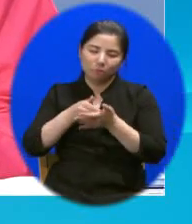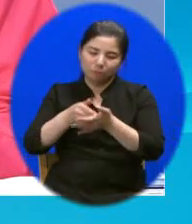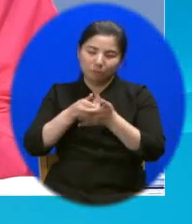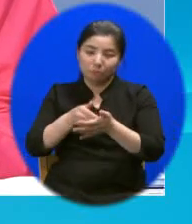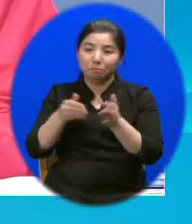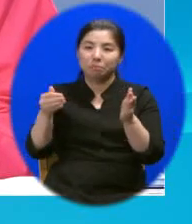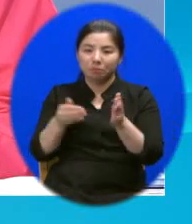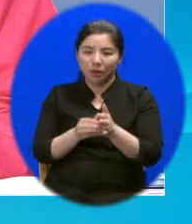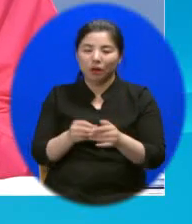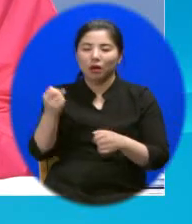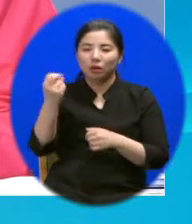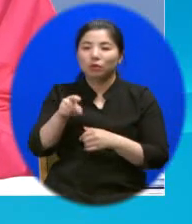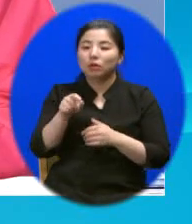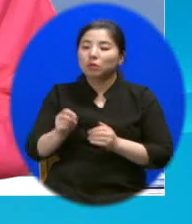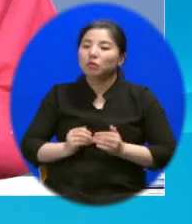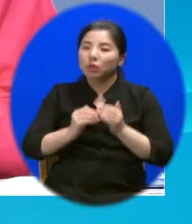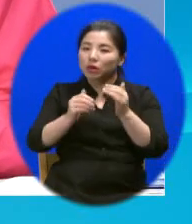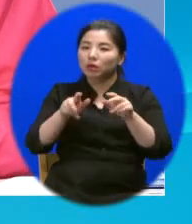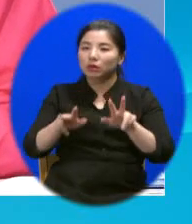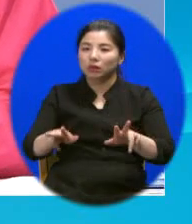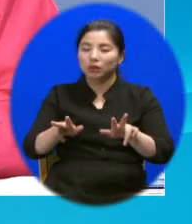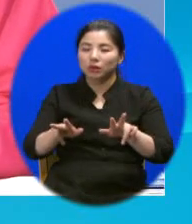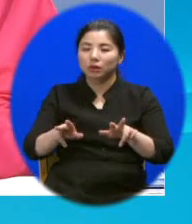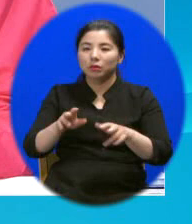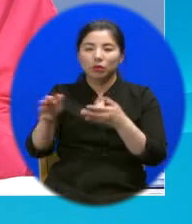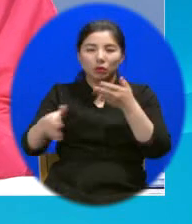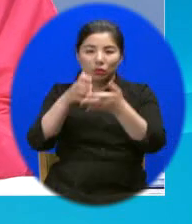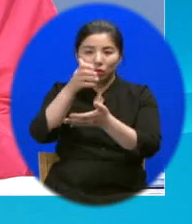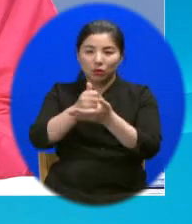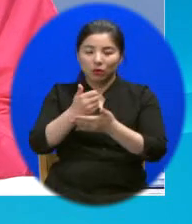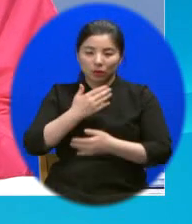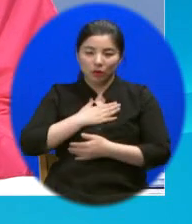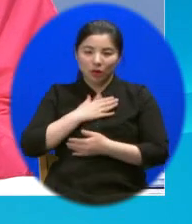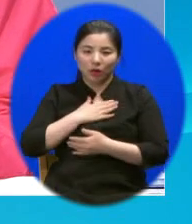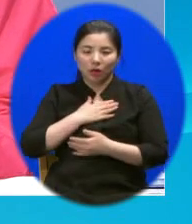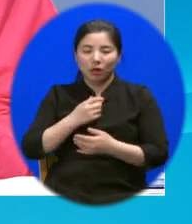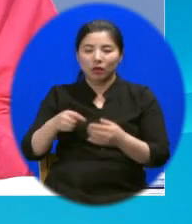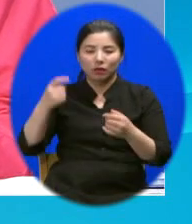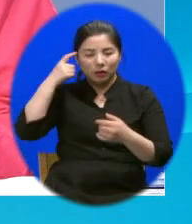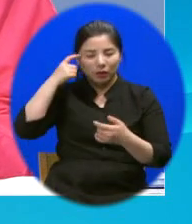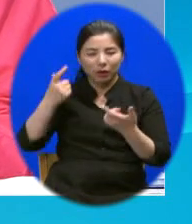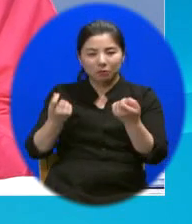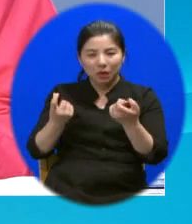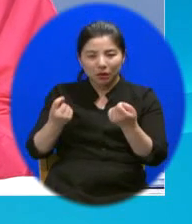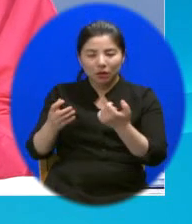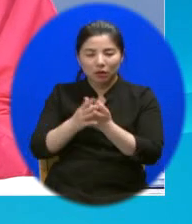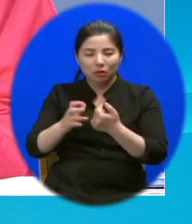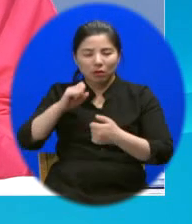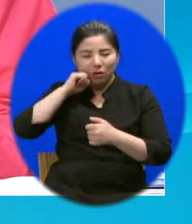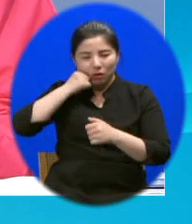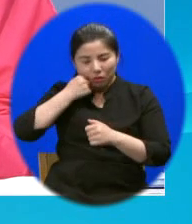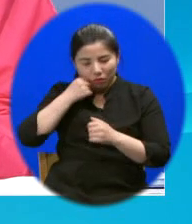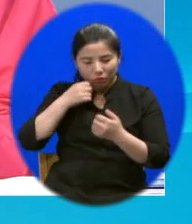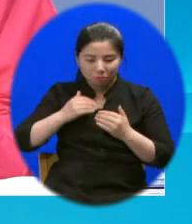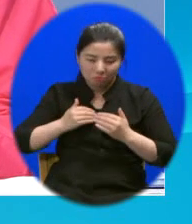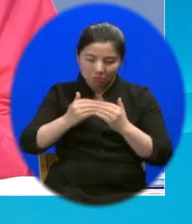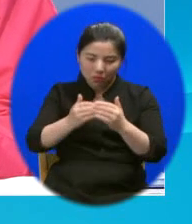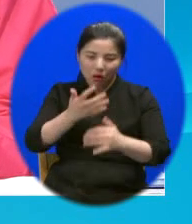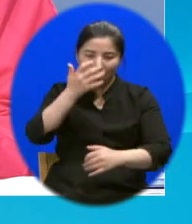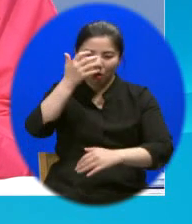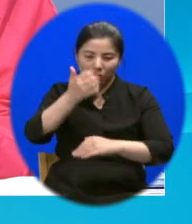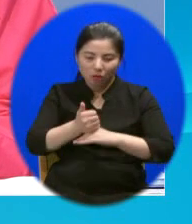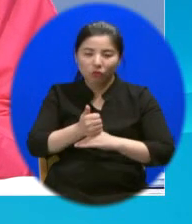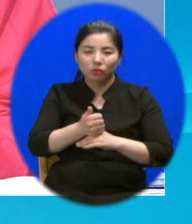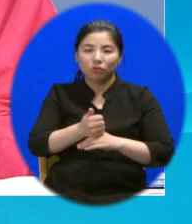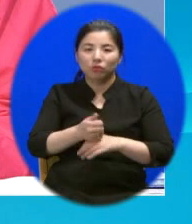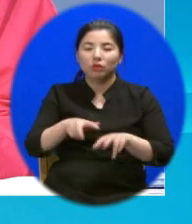했고 했고 그 과정에 우리 지금 이 이시종 지사 님과 제가 뜻을 같이 해서 어려운 과정 끝에 지금